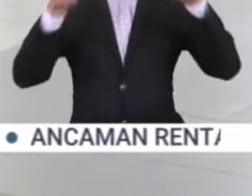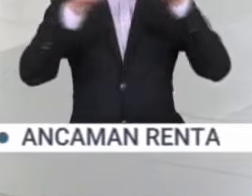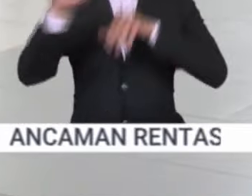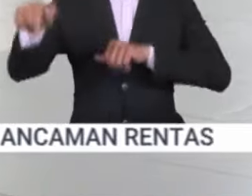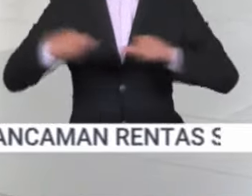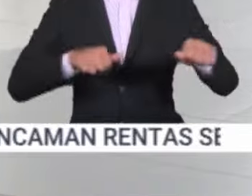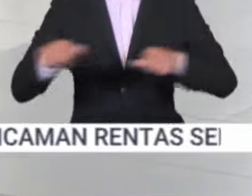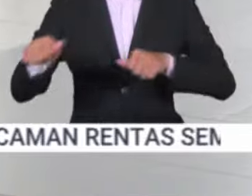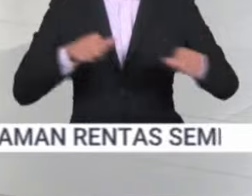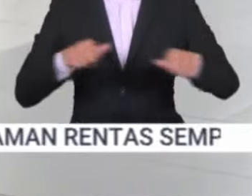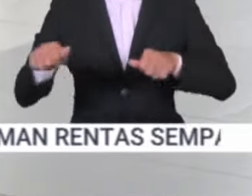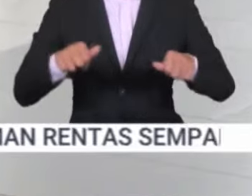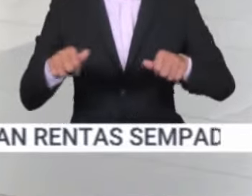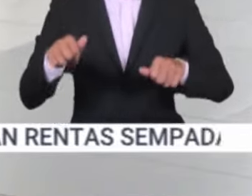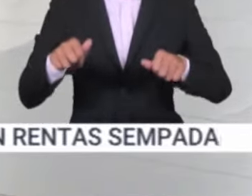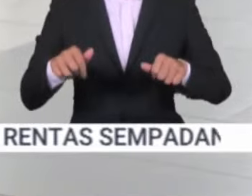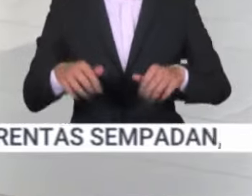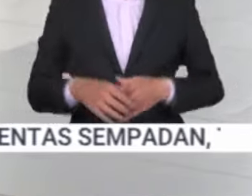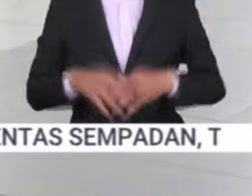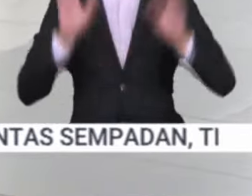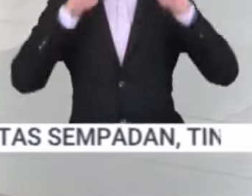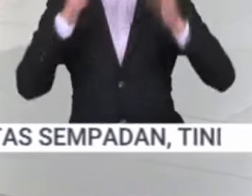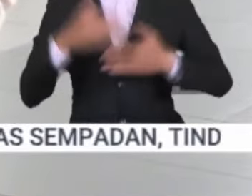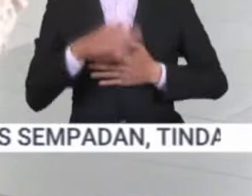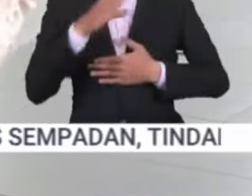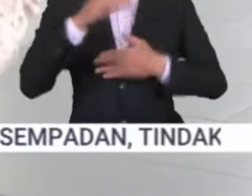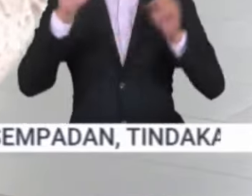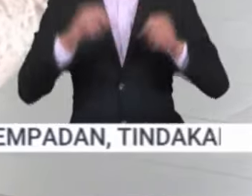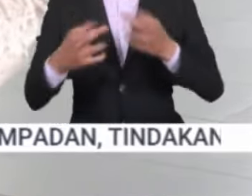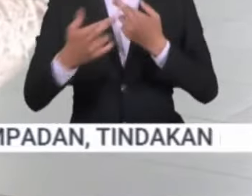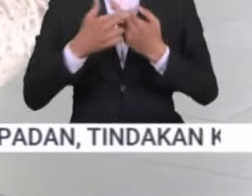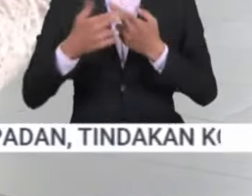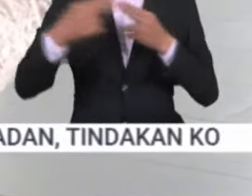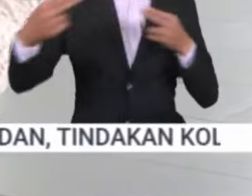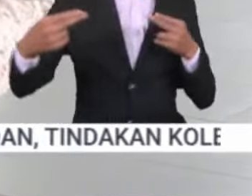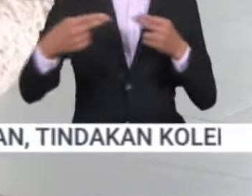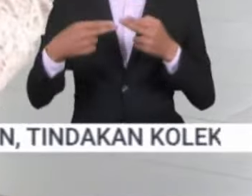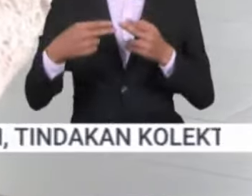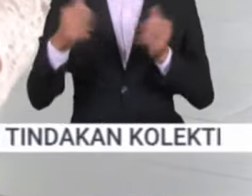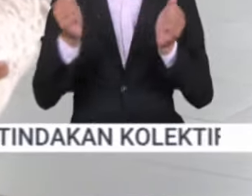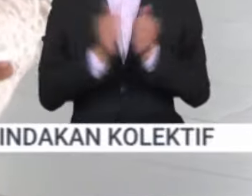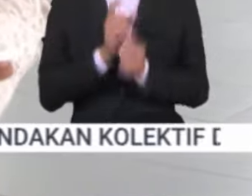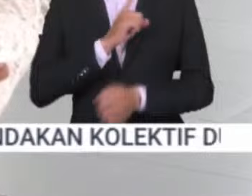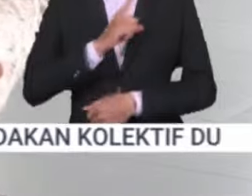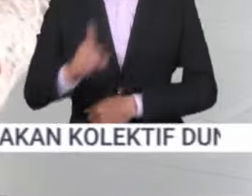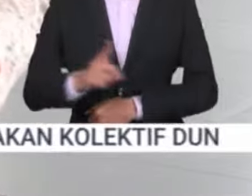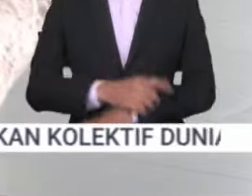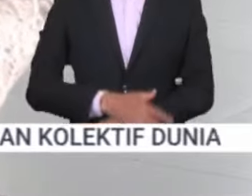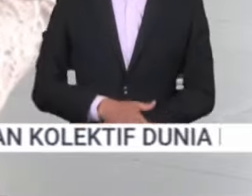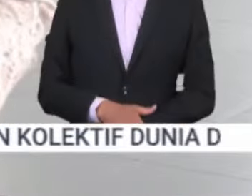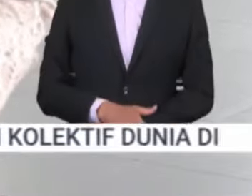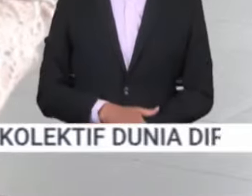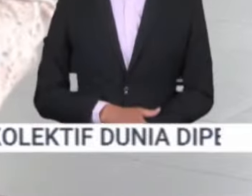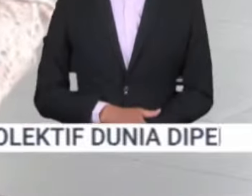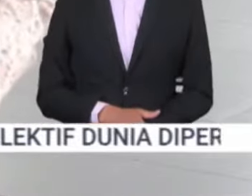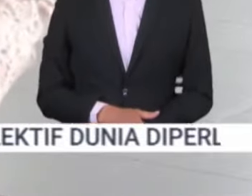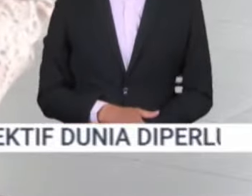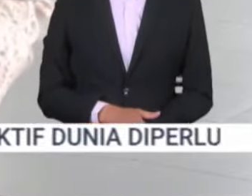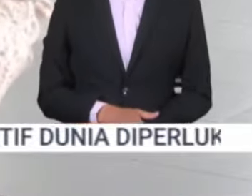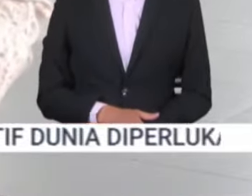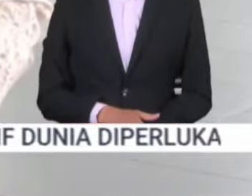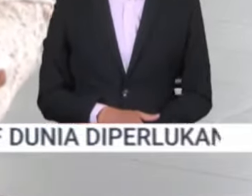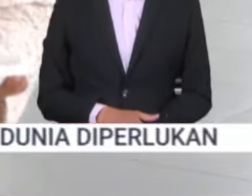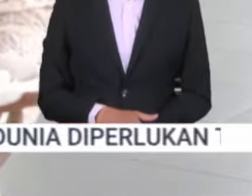dianjurkan. Di samping beribadah, dapat juga merapatkan ukhuwah sesama kita. Saya Leila Zain, laporan JAKIM